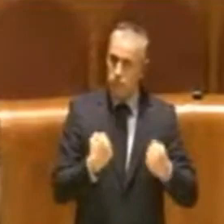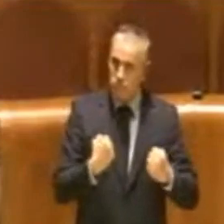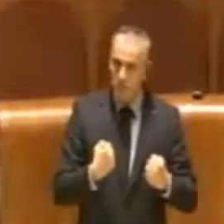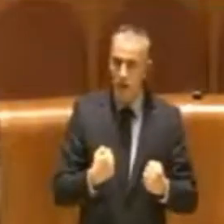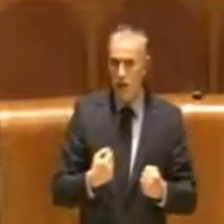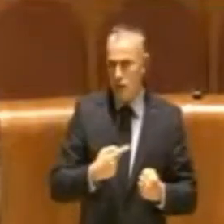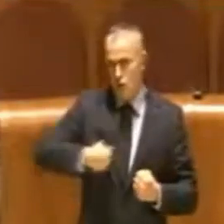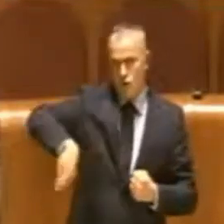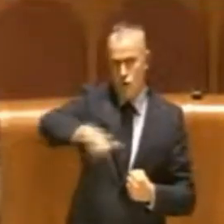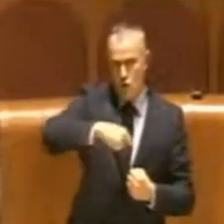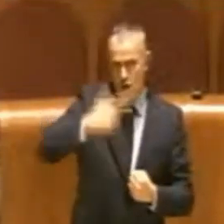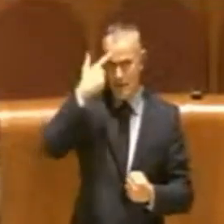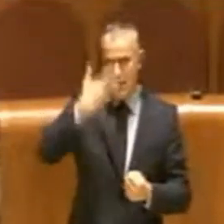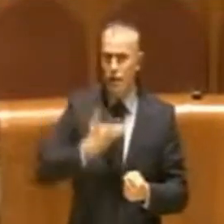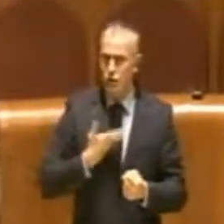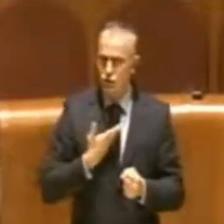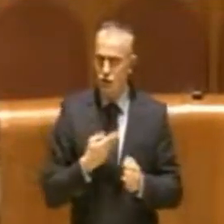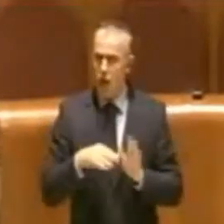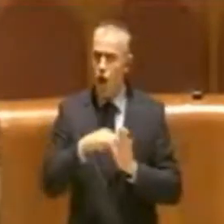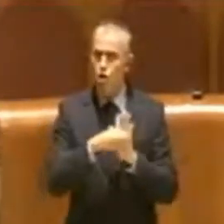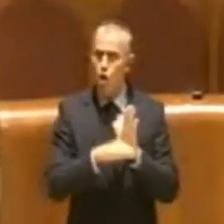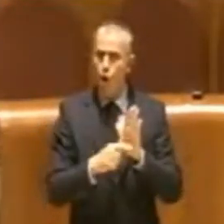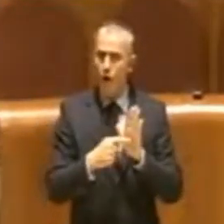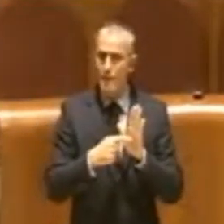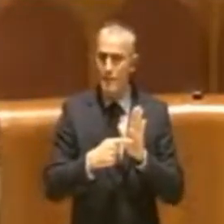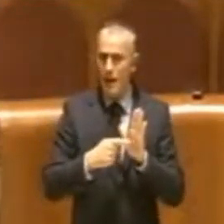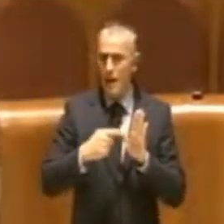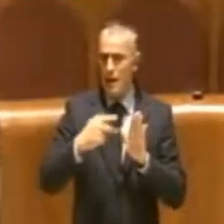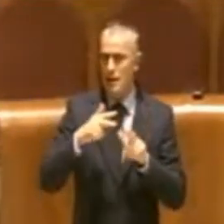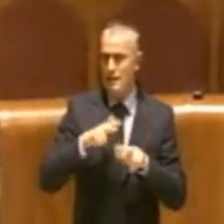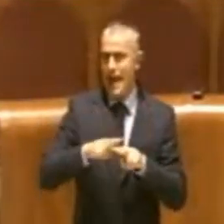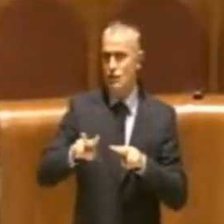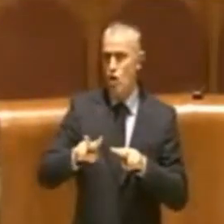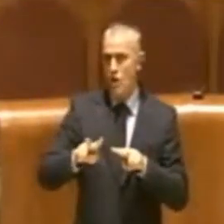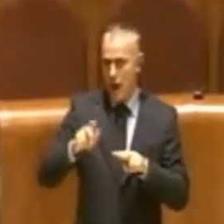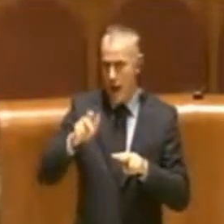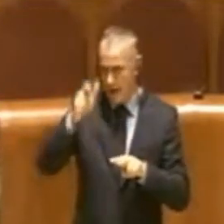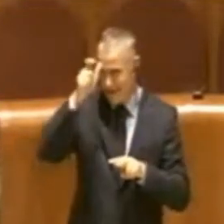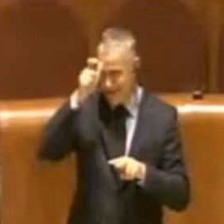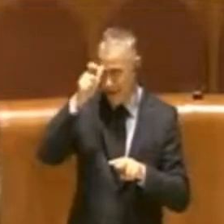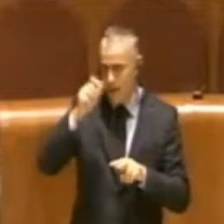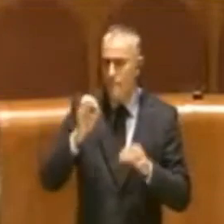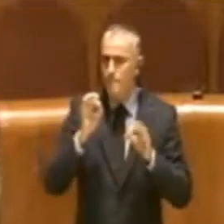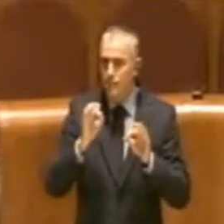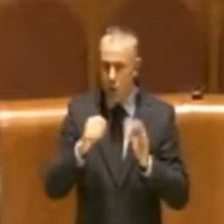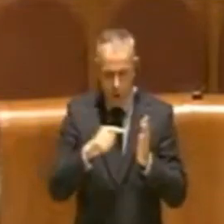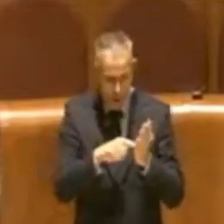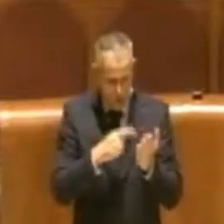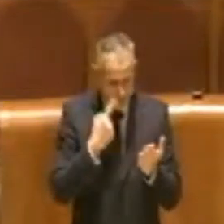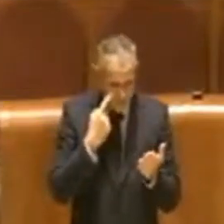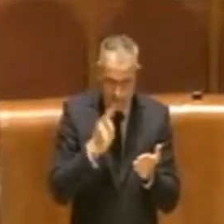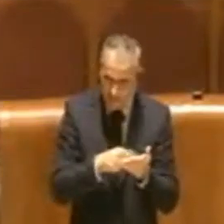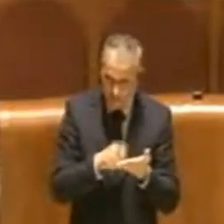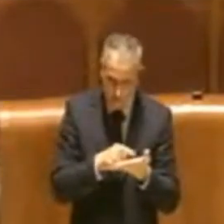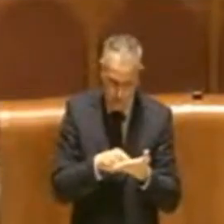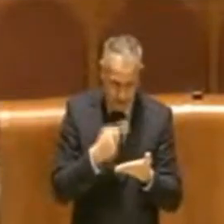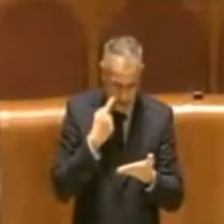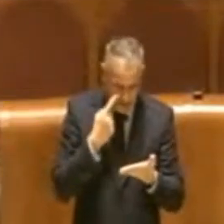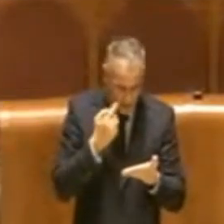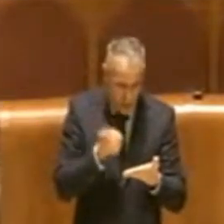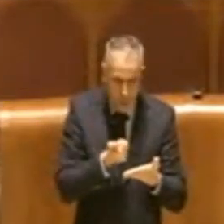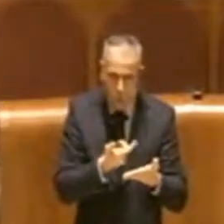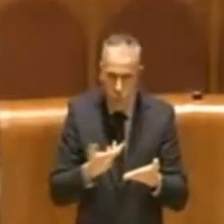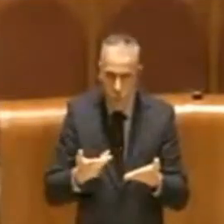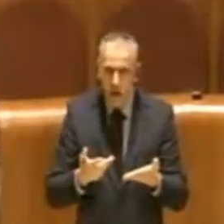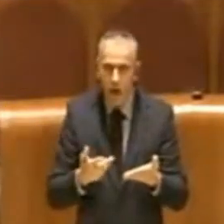previsto da una norma nazionale e precisamente per andarla insomma a citare,